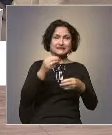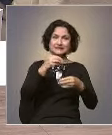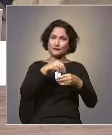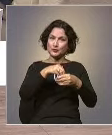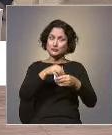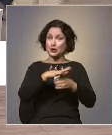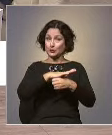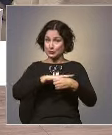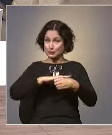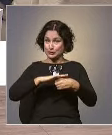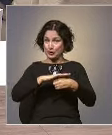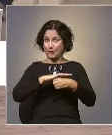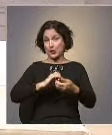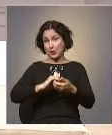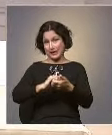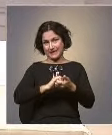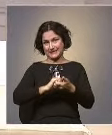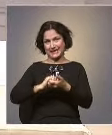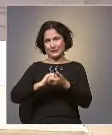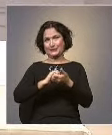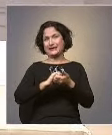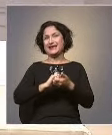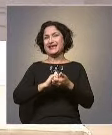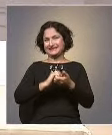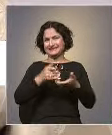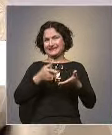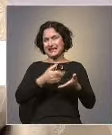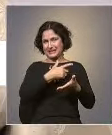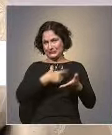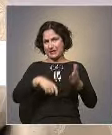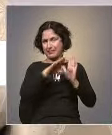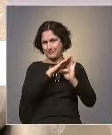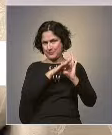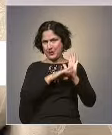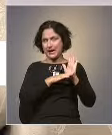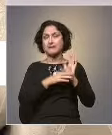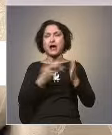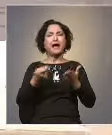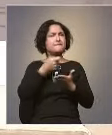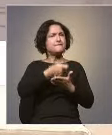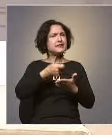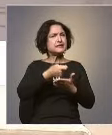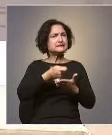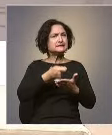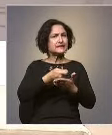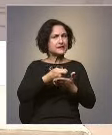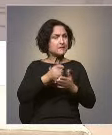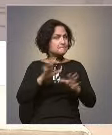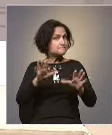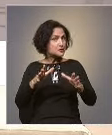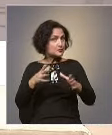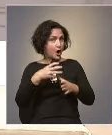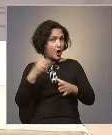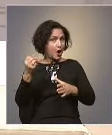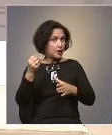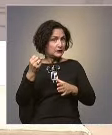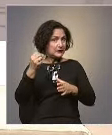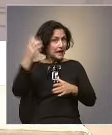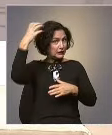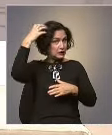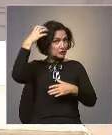организатори на цялостната програма за България. А финансиране откъде или... Държавата, може би.